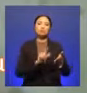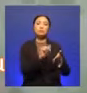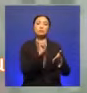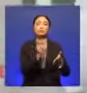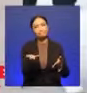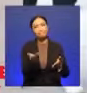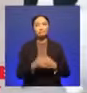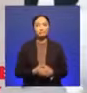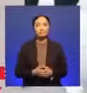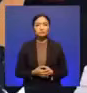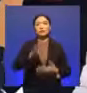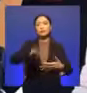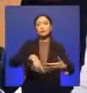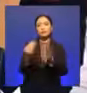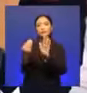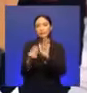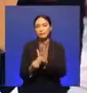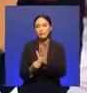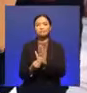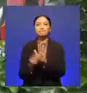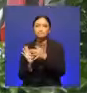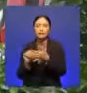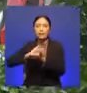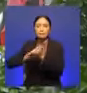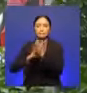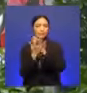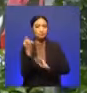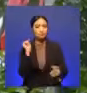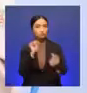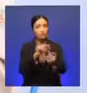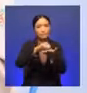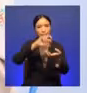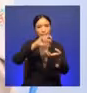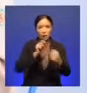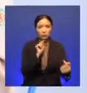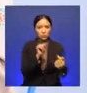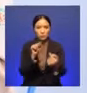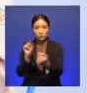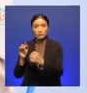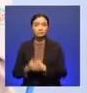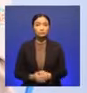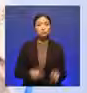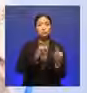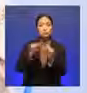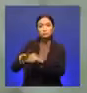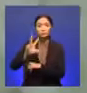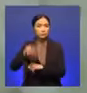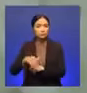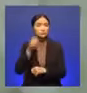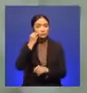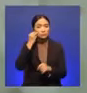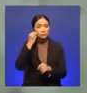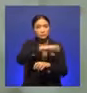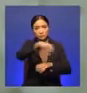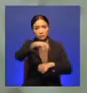นะครับทุกแผนจะปรับเข้าไปหาจุดเหล่านั้นงานด้านชุมชนของเราใน 3,000 กว่าตำบลในหมู่บ้านต่างๆเราเ